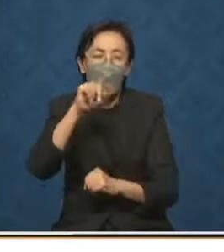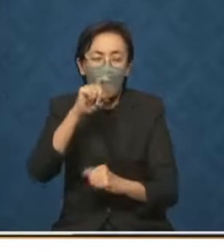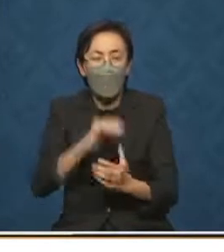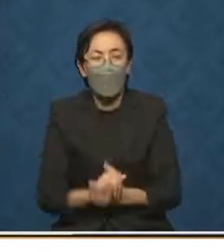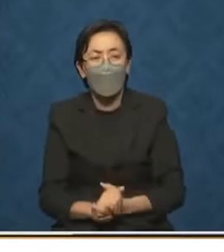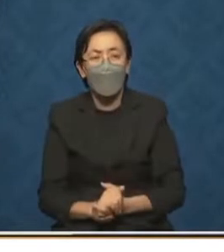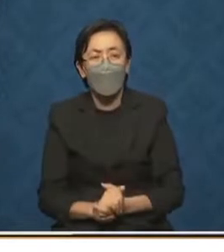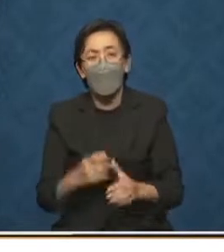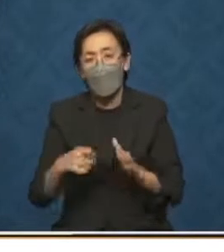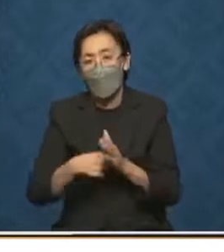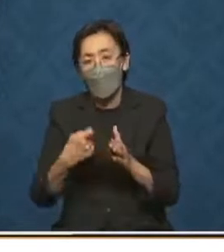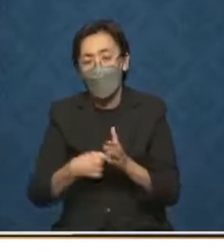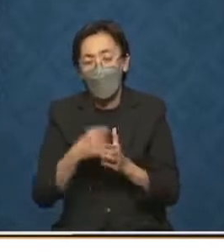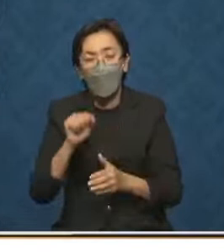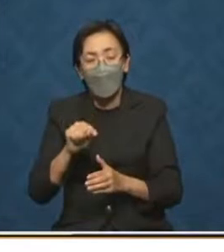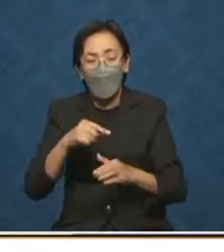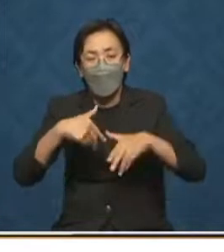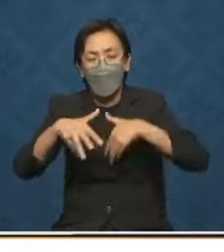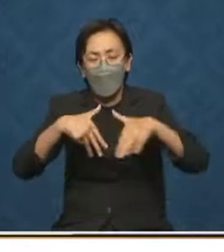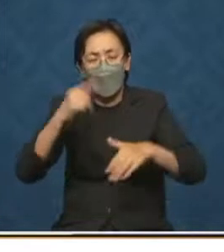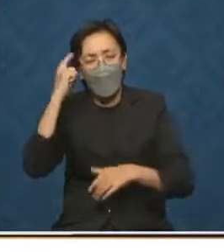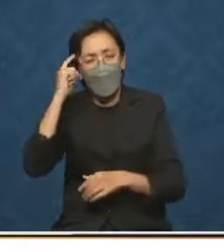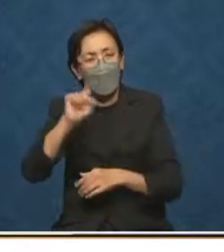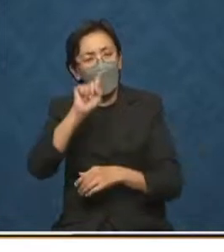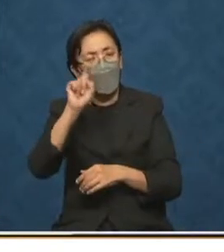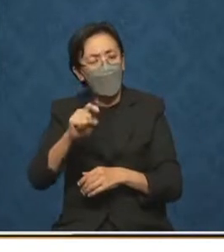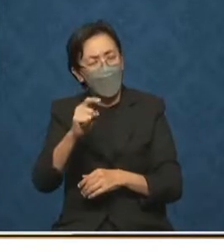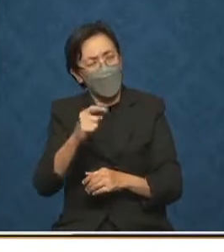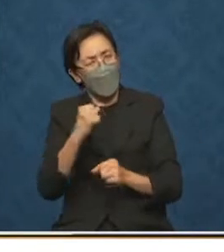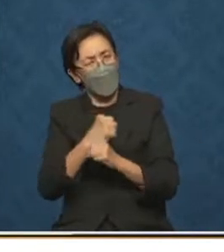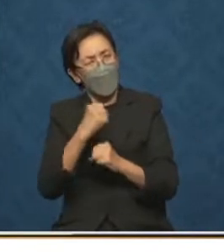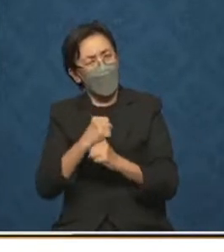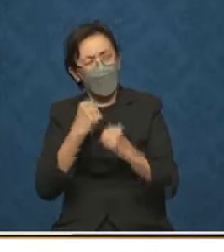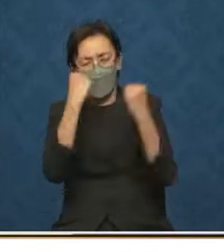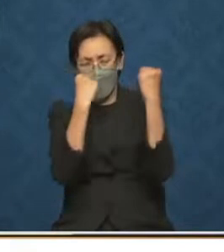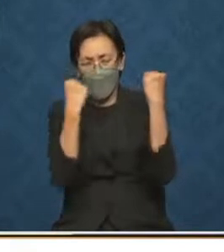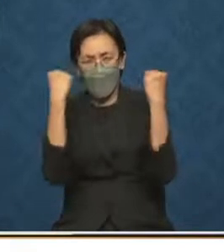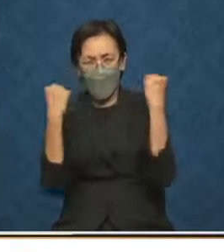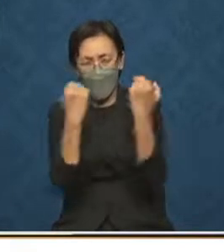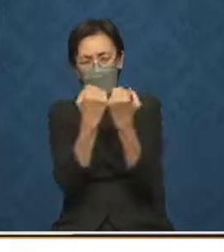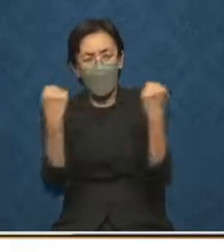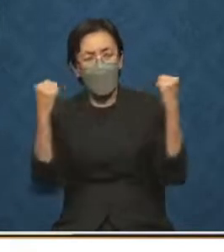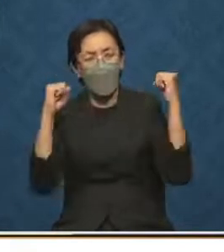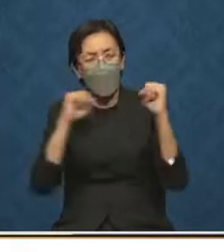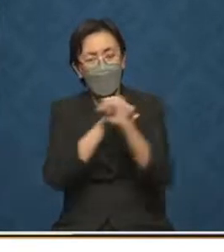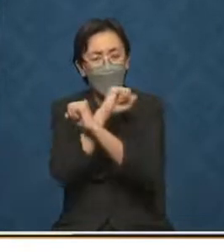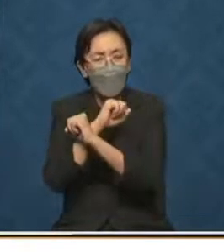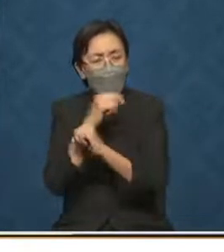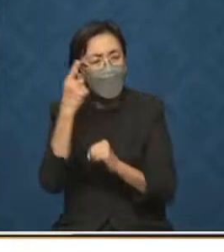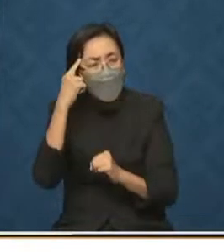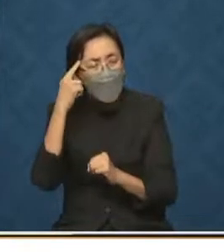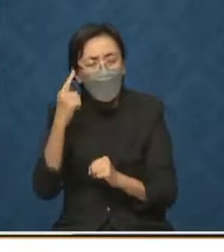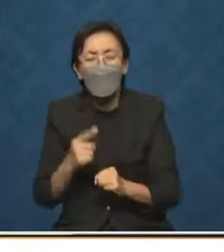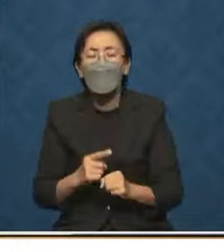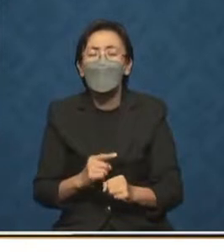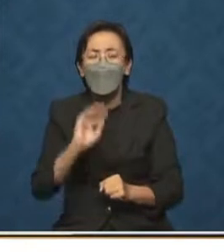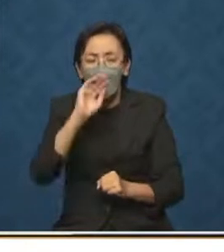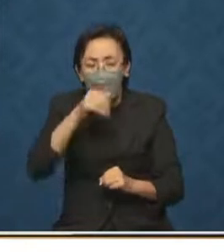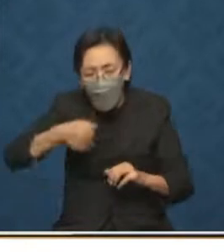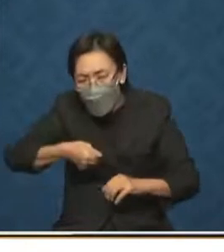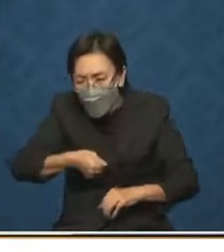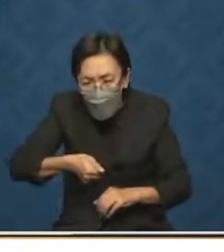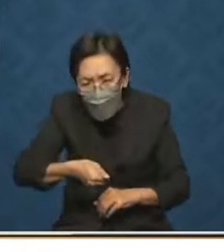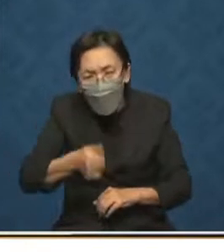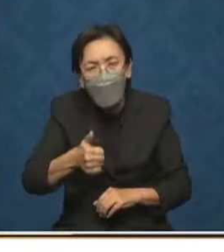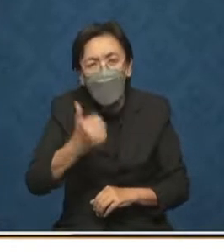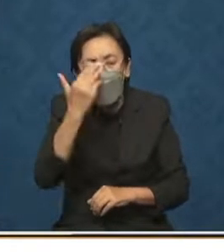นี่คือเป็สาเหตสที่ทำให้พี่นองเกิความทงใสใการทำรั liggerทำให้ช้างถงออกมา กินหารนอกเครศพื้นที่อุทยาน